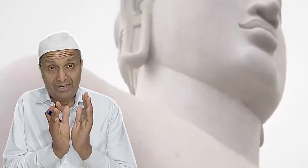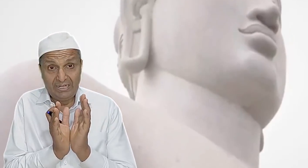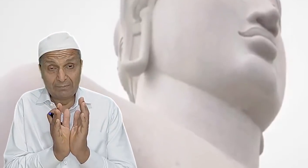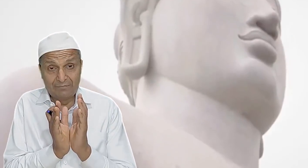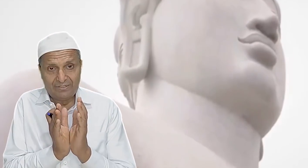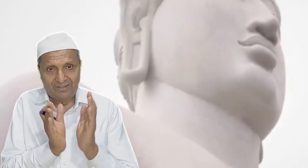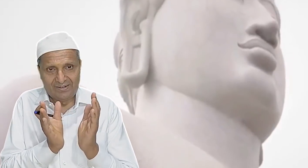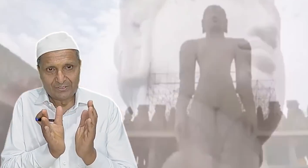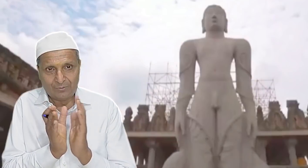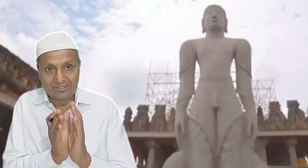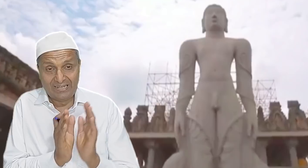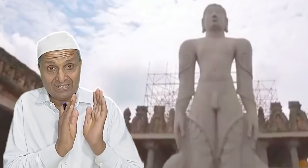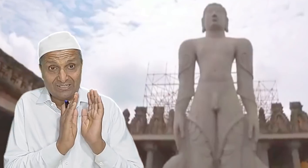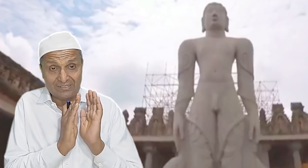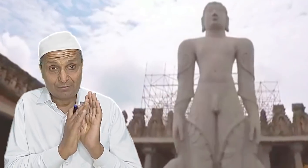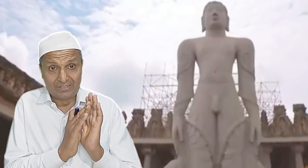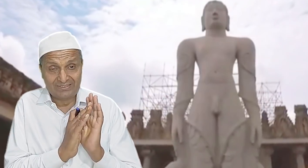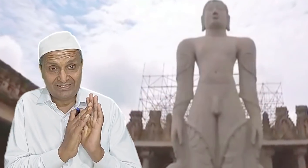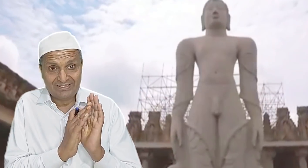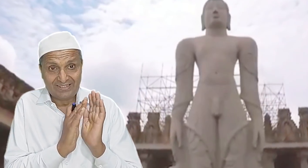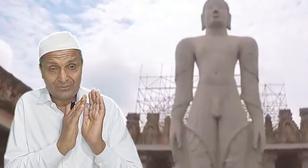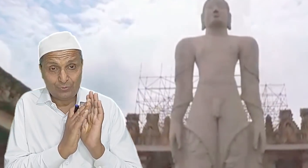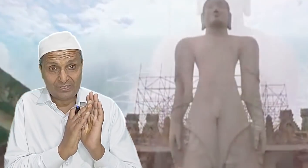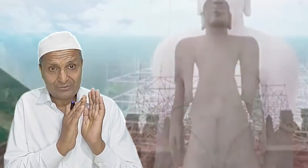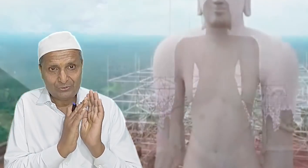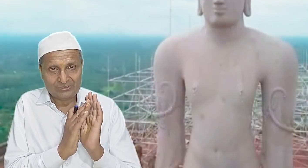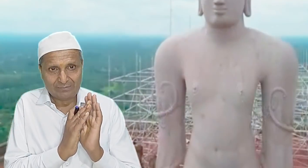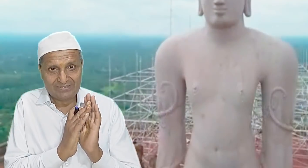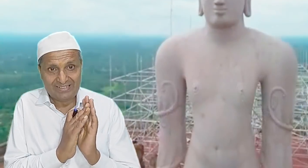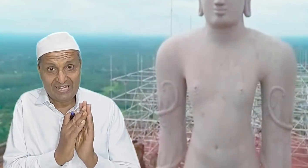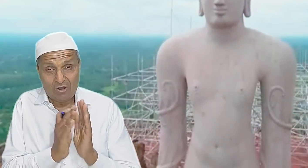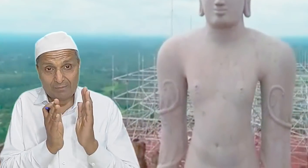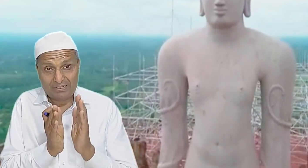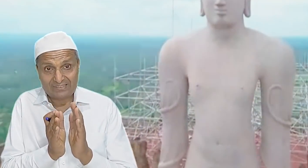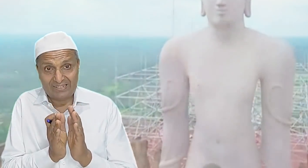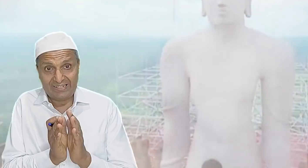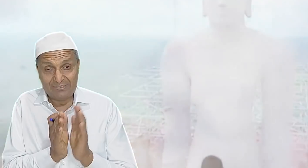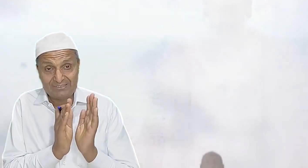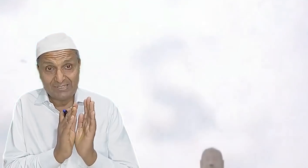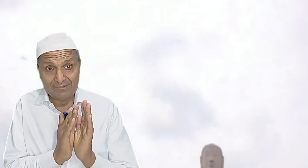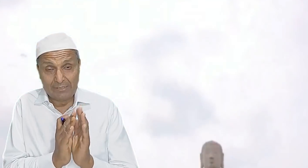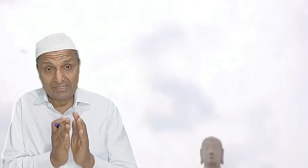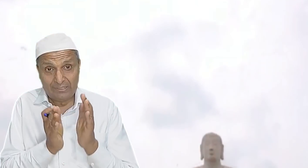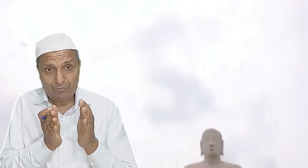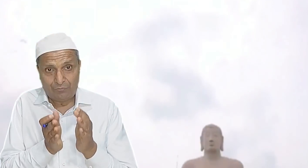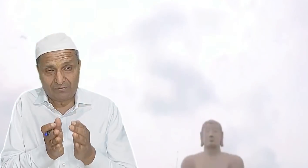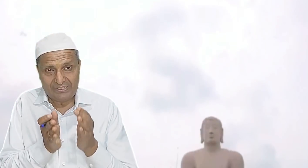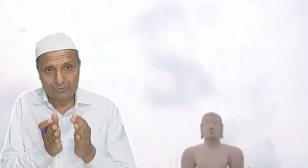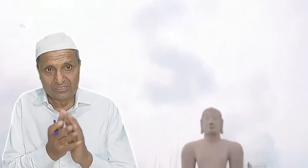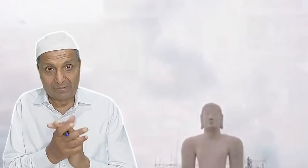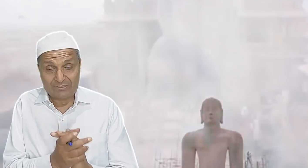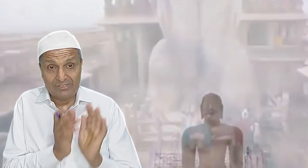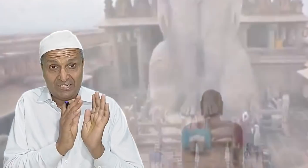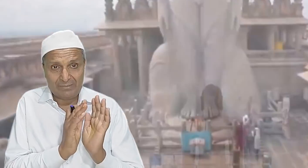फिर एक बार फिर कर्नाटक उबल रहा है, तब बात थी अक्टूबर 2020 की, और अब बात कर रहे हैं जनवरी के बाद